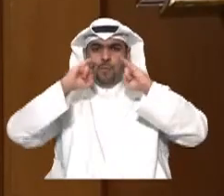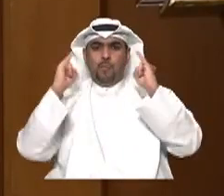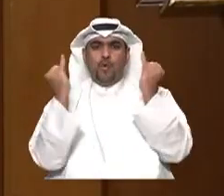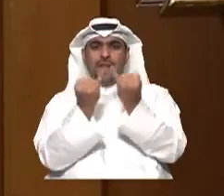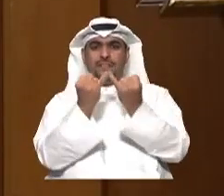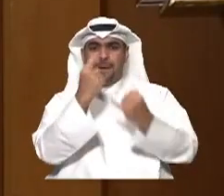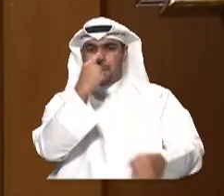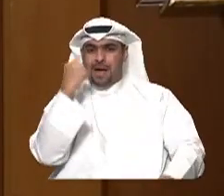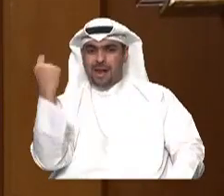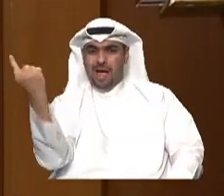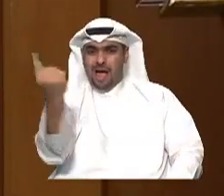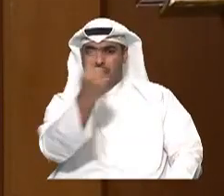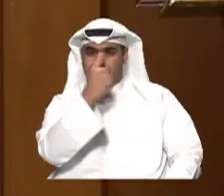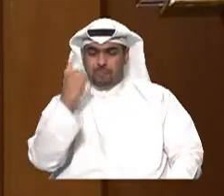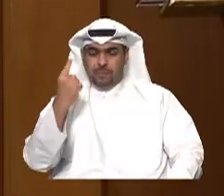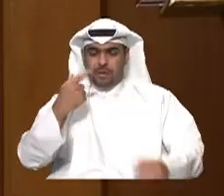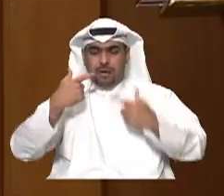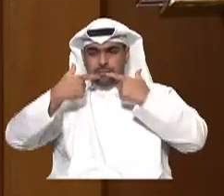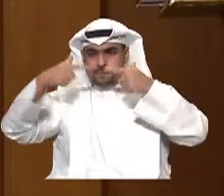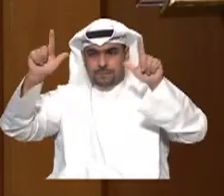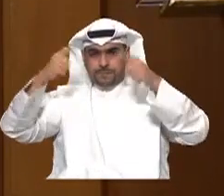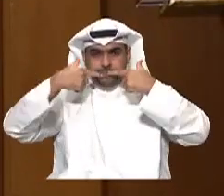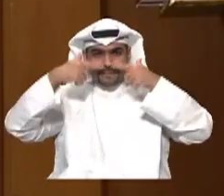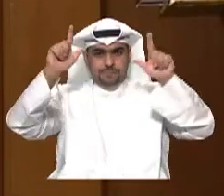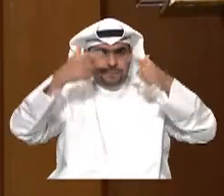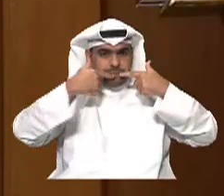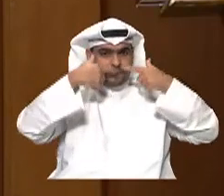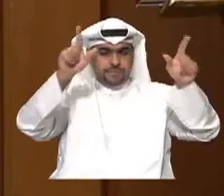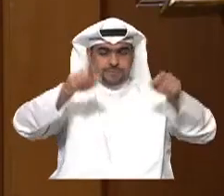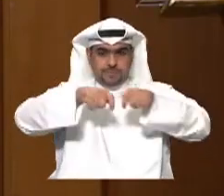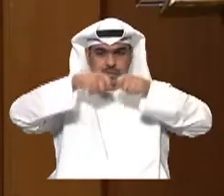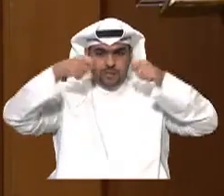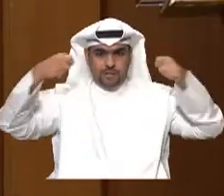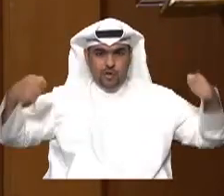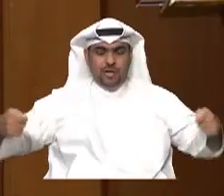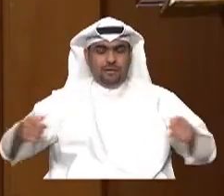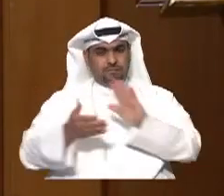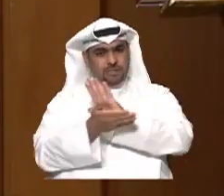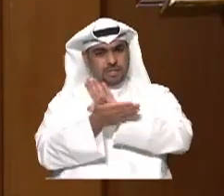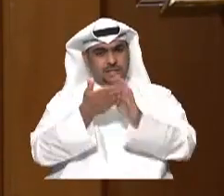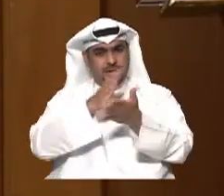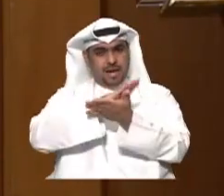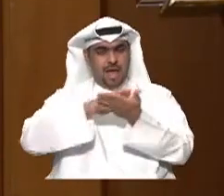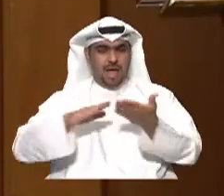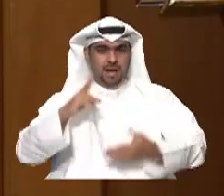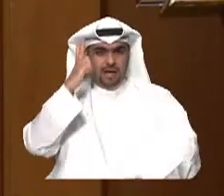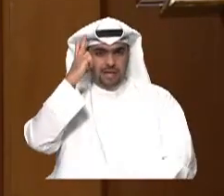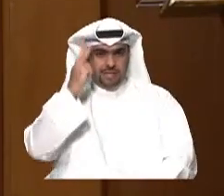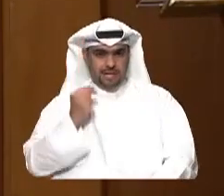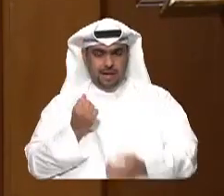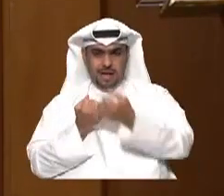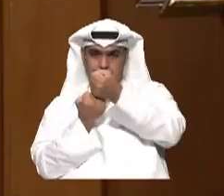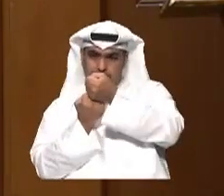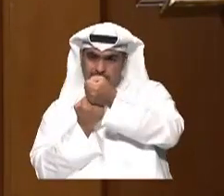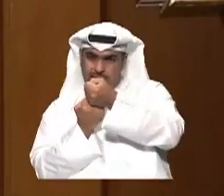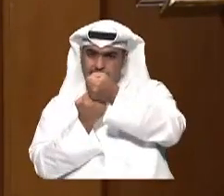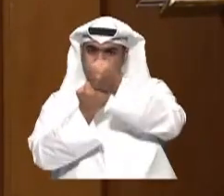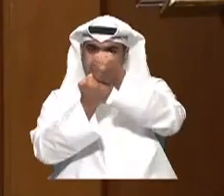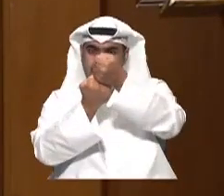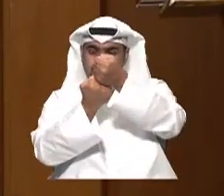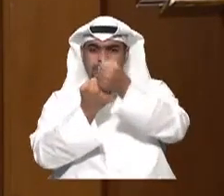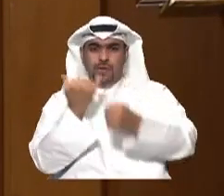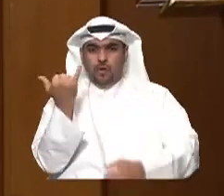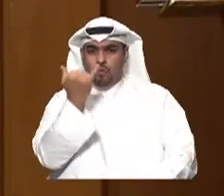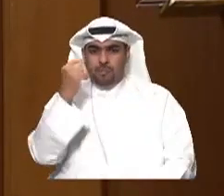وإصدار بيانات صحفية واعتماد قرارات كجزء من جهد عالمي منسق يدعو إلى